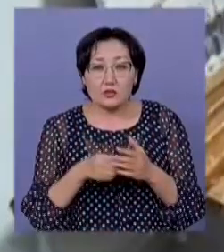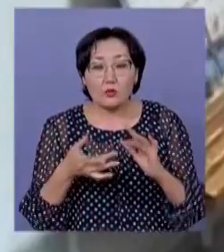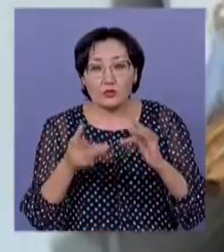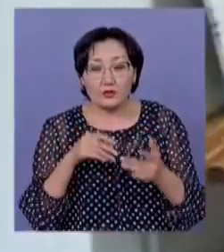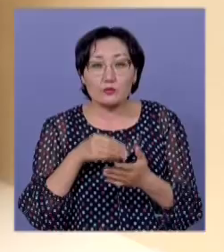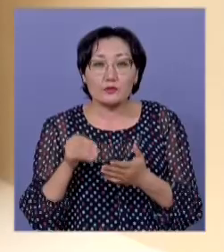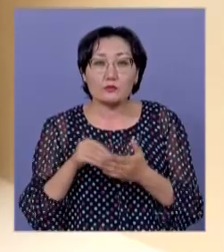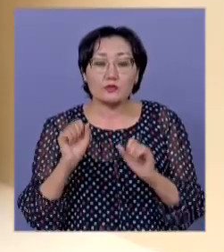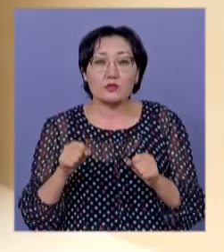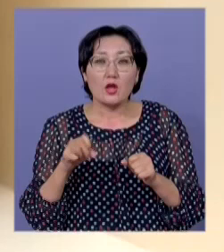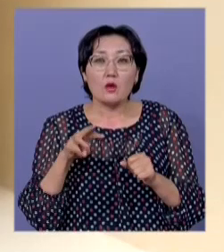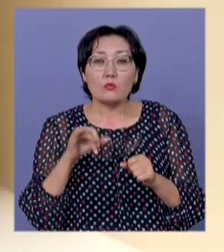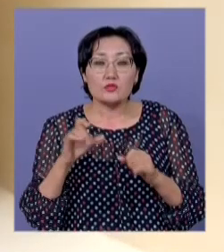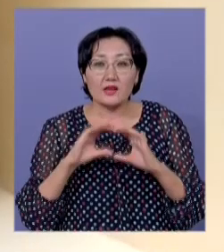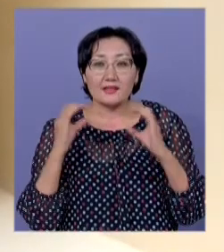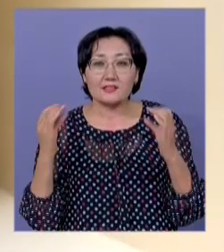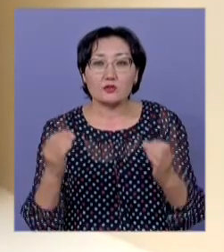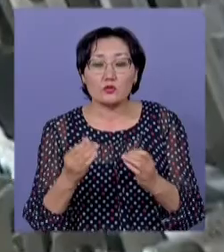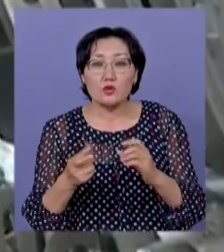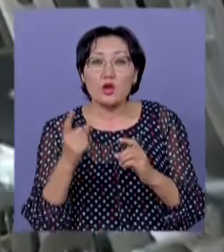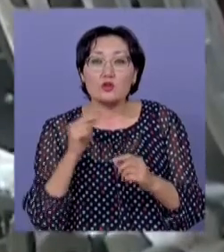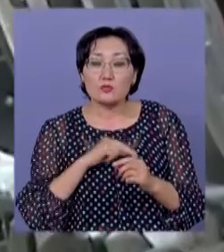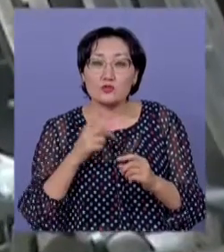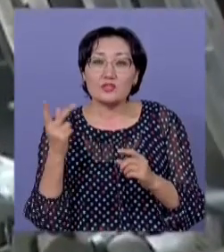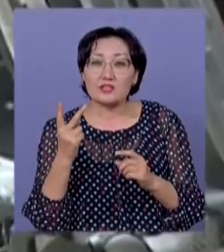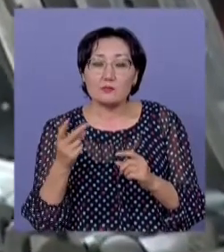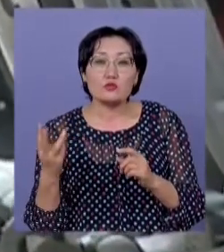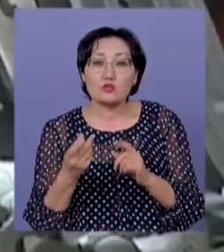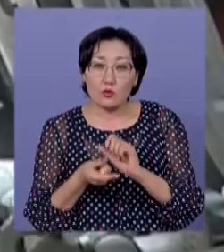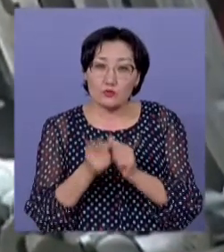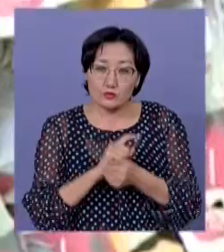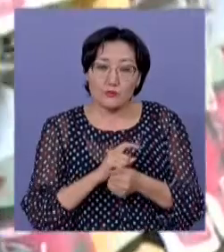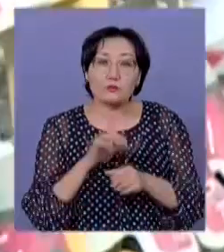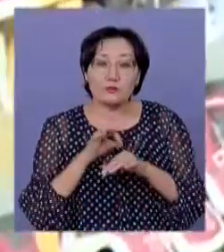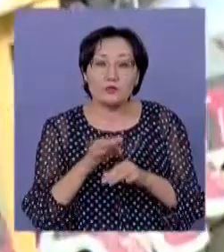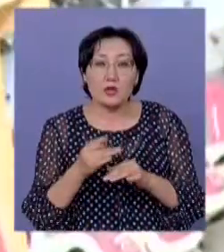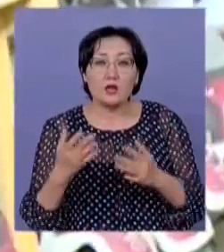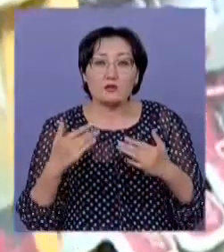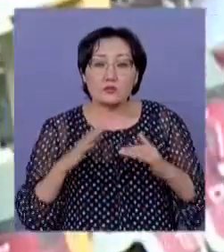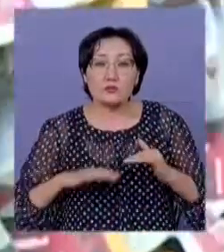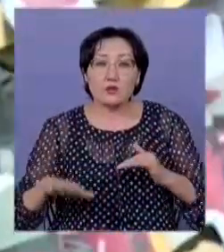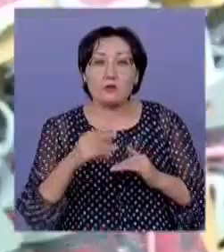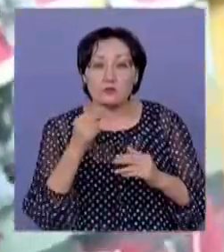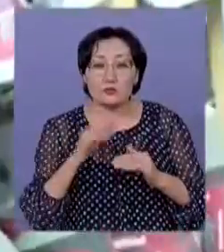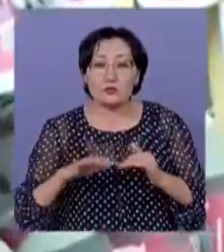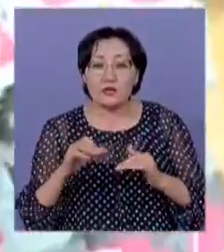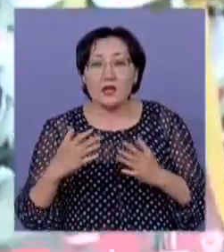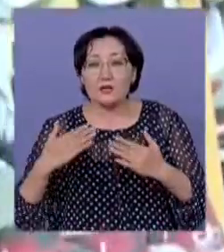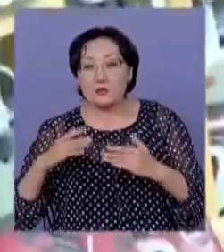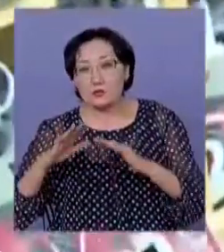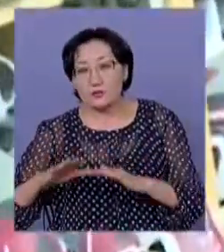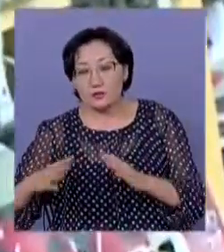болады. Мұз айдынының жұмысы екі емес, үш ауысыммен ұйымдастырылыпты. Айдынның салқын бөлігінде фудкорт және демалыс